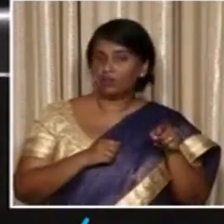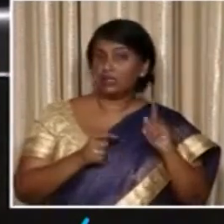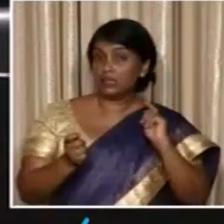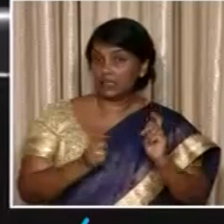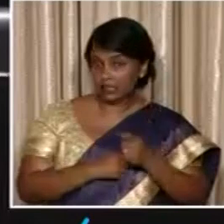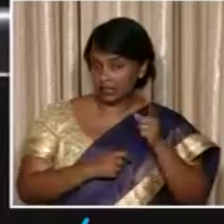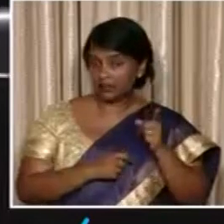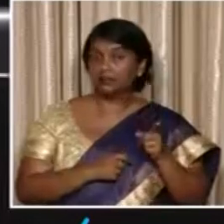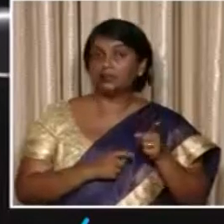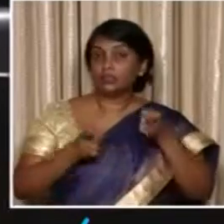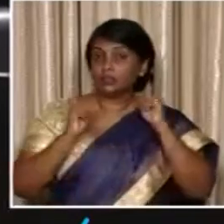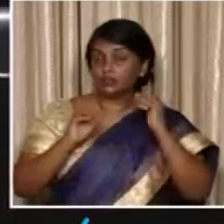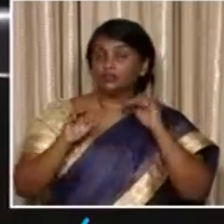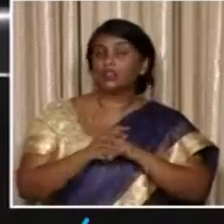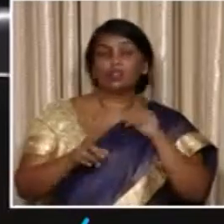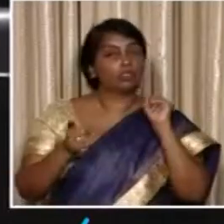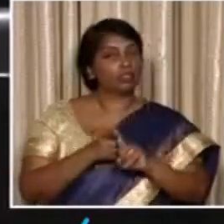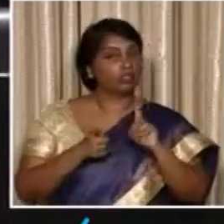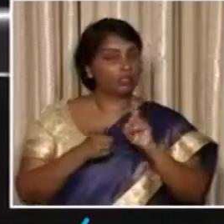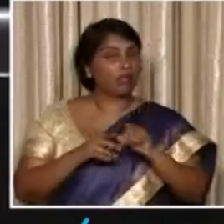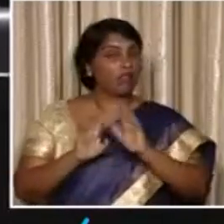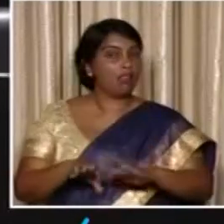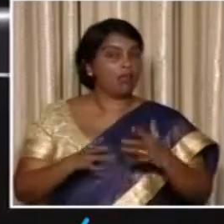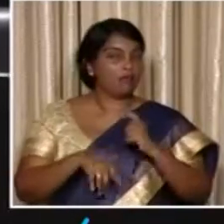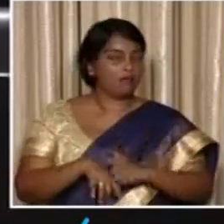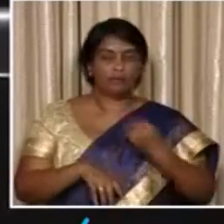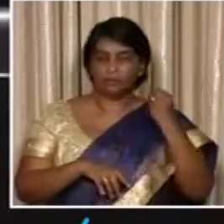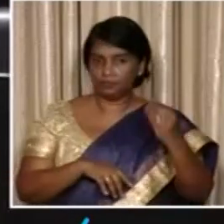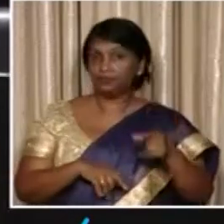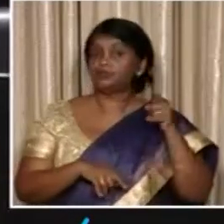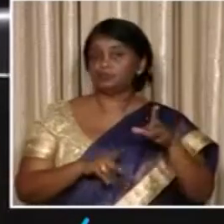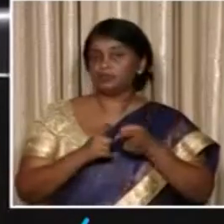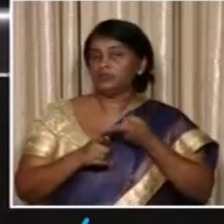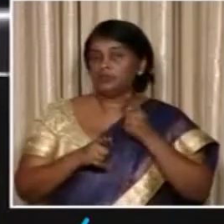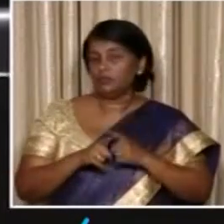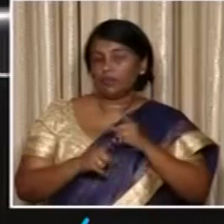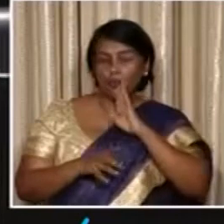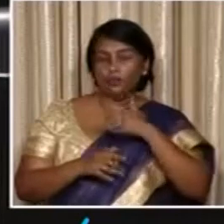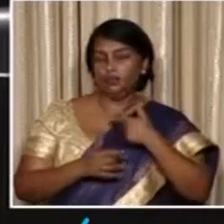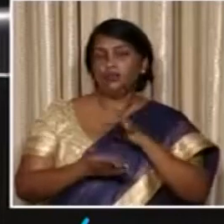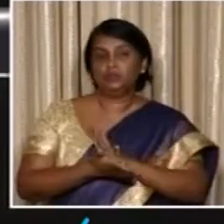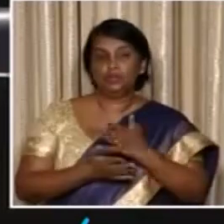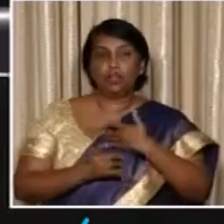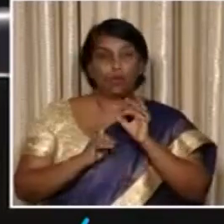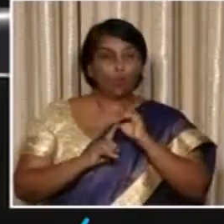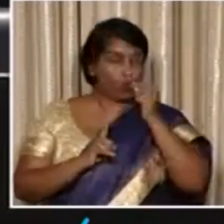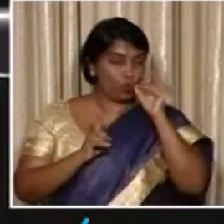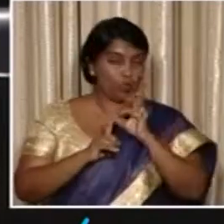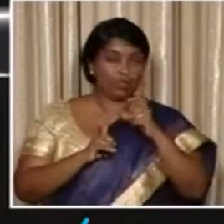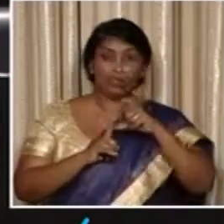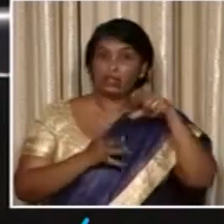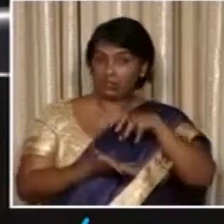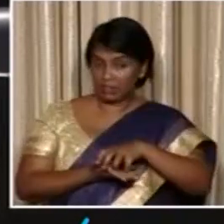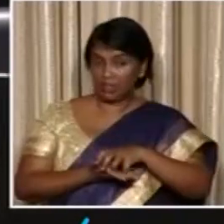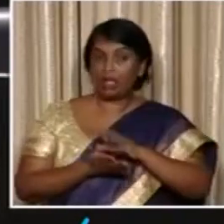ක්‍රිකට් ක්‍රීඩා කරන තරඟ කරන දරුවන්ට අවස්ථාව ලබා දෙන්නේ. මම උදාහරණයක් වශයෙන් සතුටු වෙනවා. මගේ පුත්‍රයන් දිස්ත්‍රික්කයේ මේ